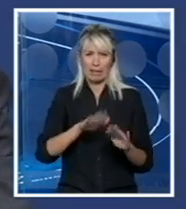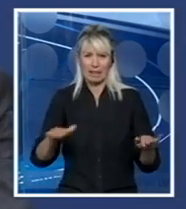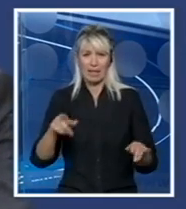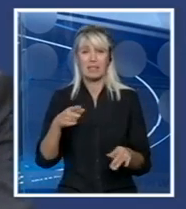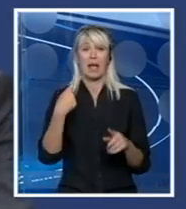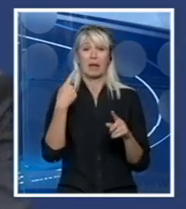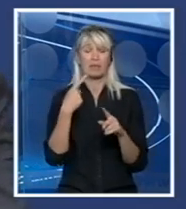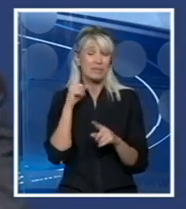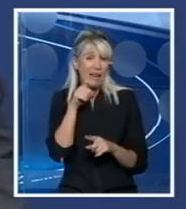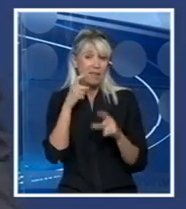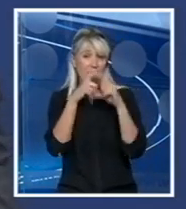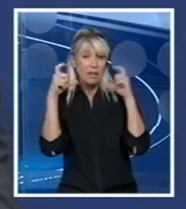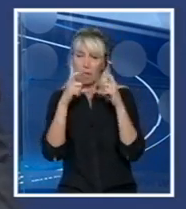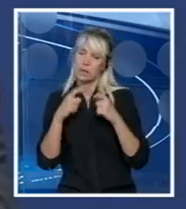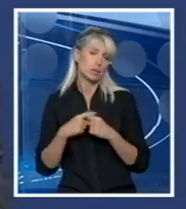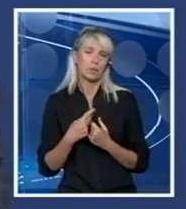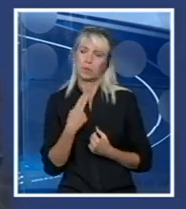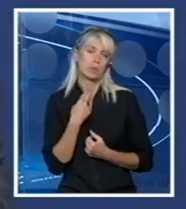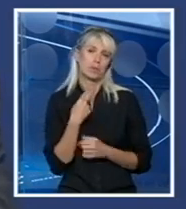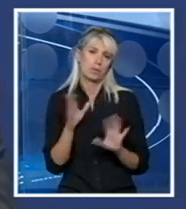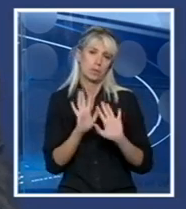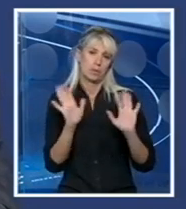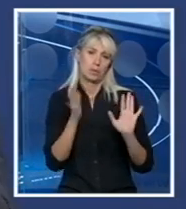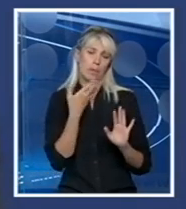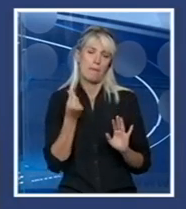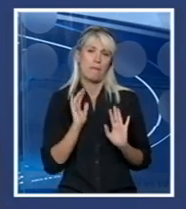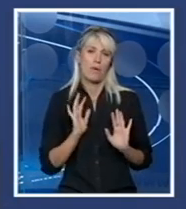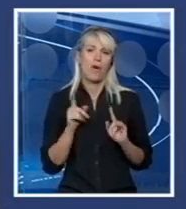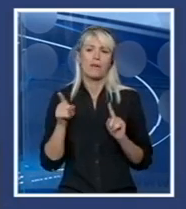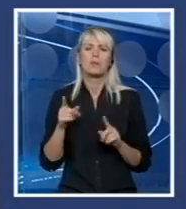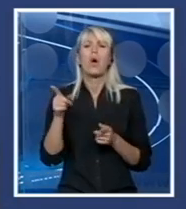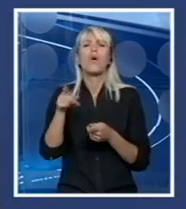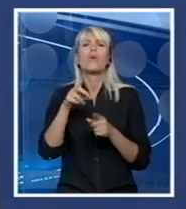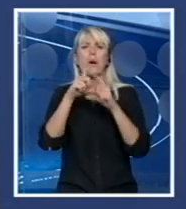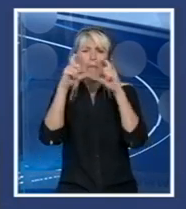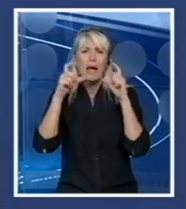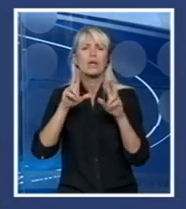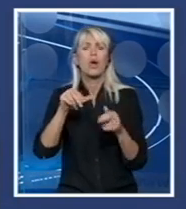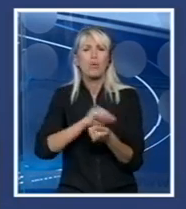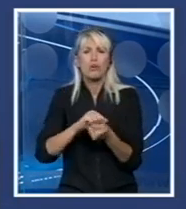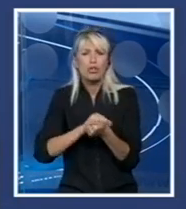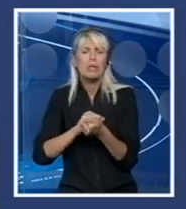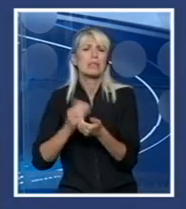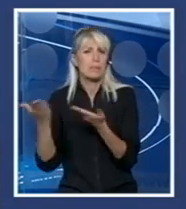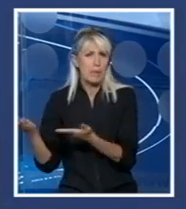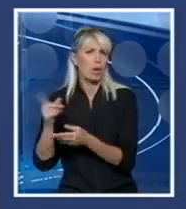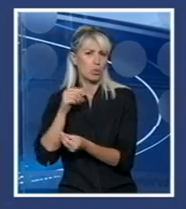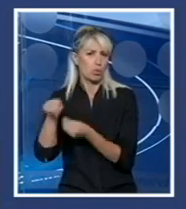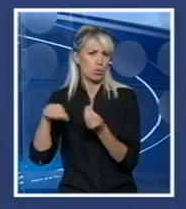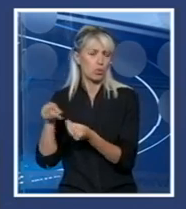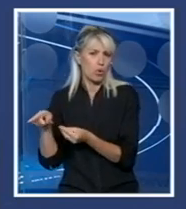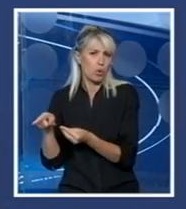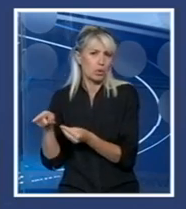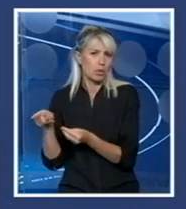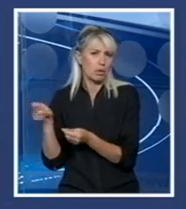lekari reći, znači da par ovih masaka iz više slojeva koje se mogu da peru i ostavljaju, znači budu tu. Škole će nabaviti jednu rezervnu količinu,